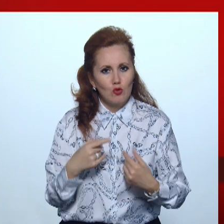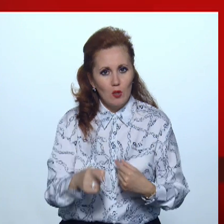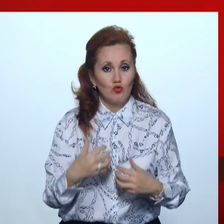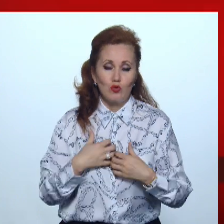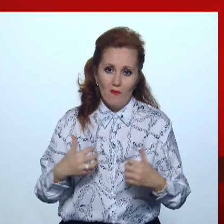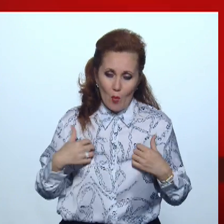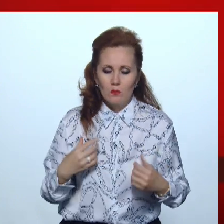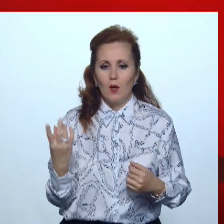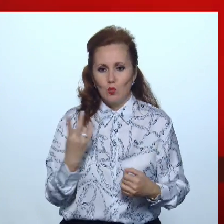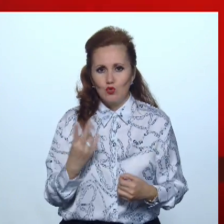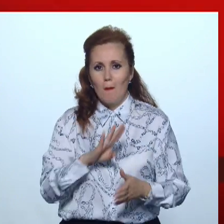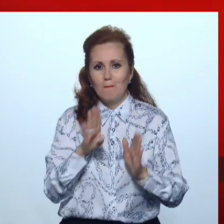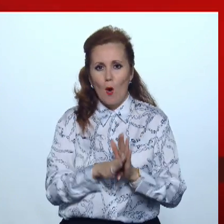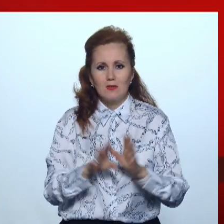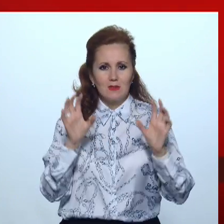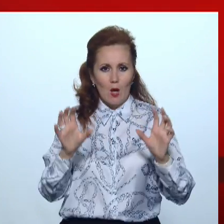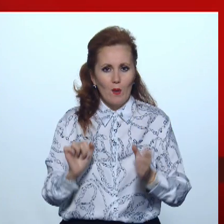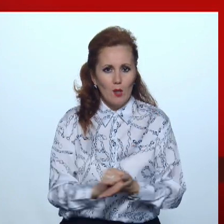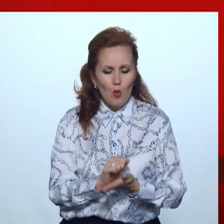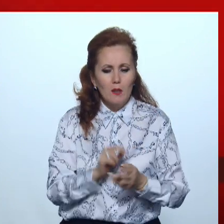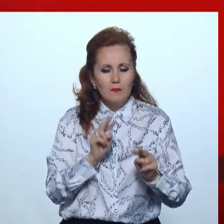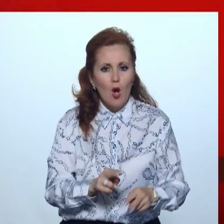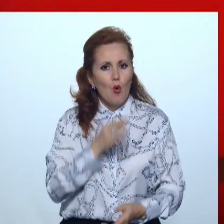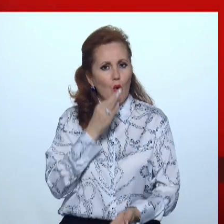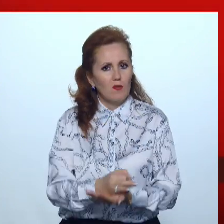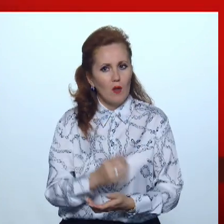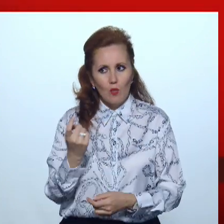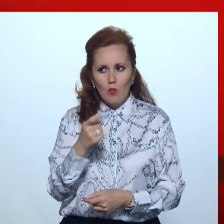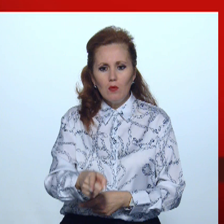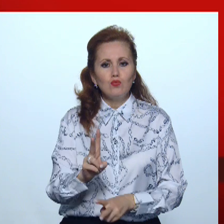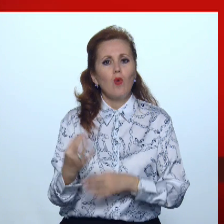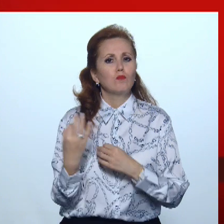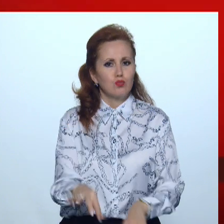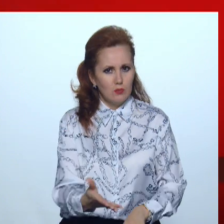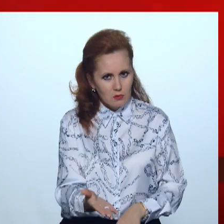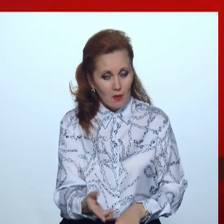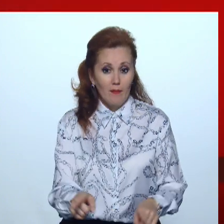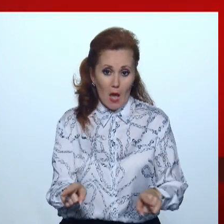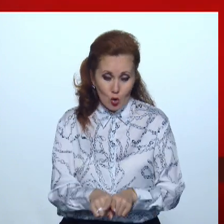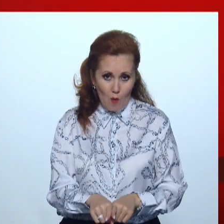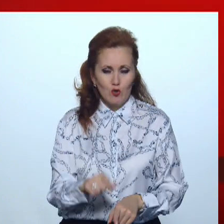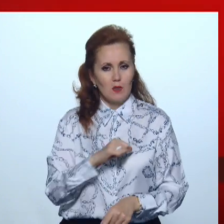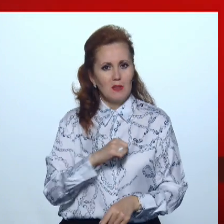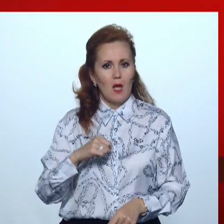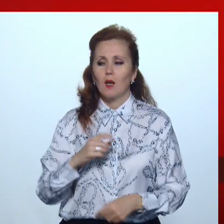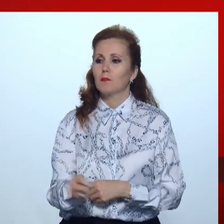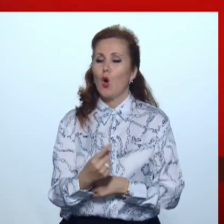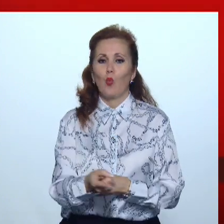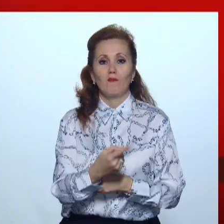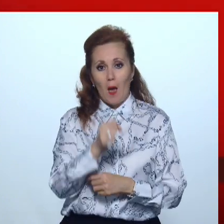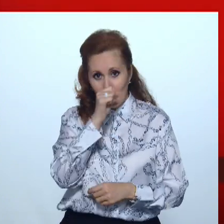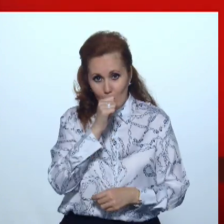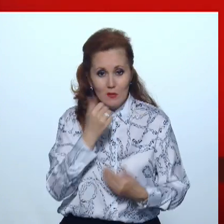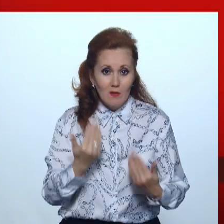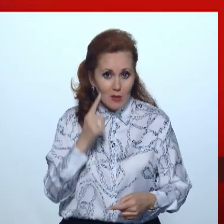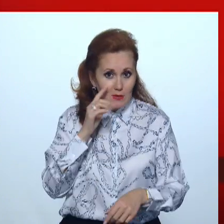разрабатываются подзаконные документы, которые определят и ответственность хозяев за такой самовыгул. Кстати, такого же самостоятельно прогуливающегося